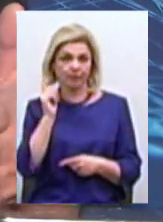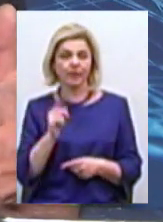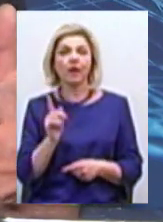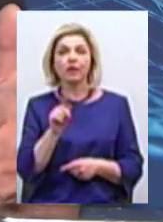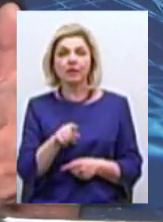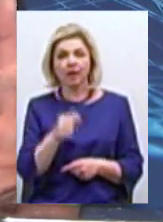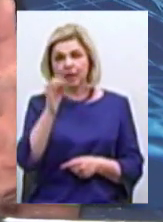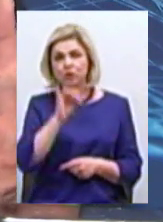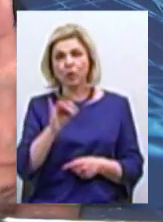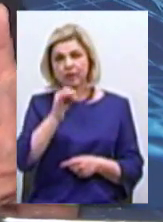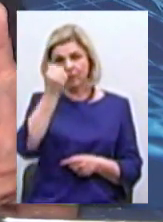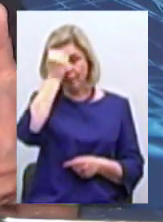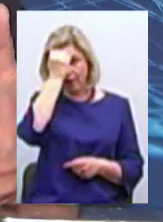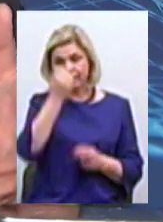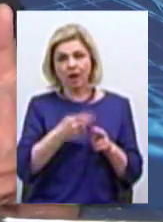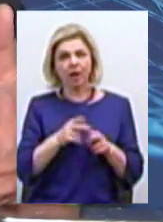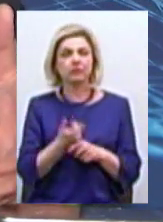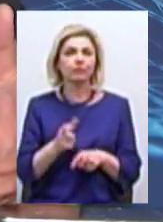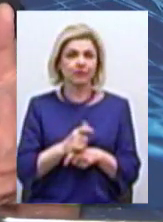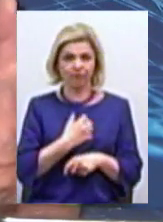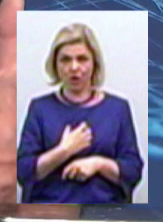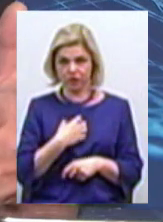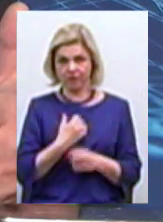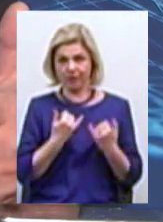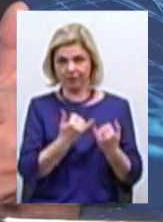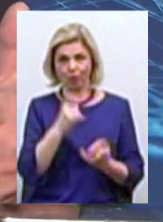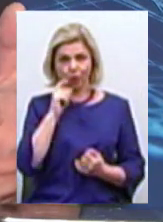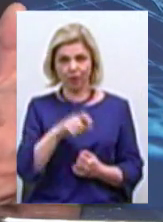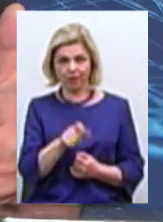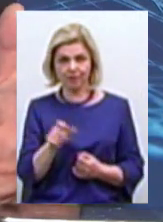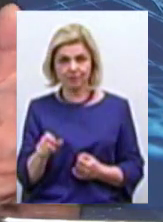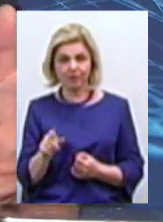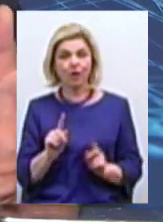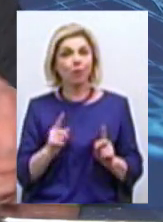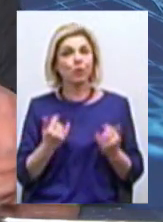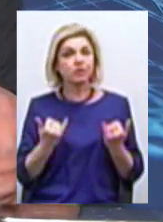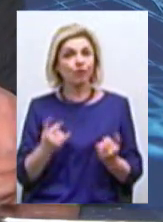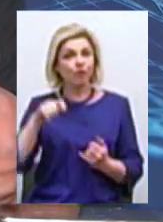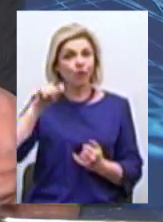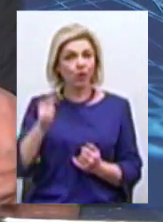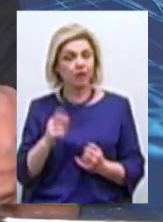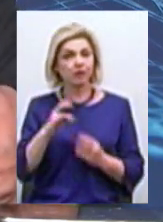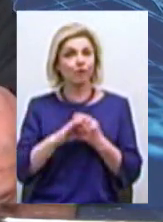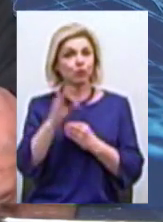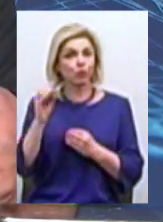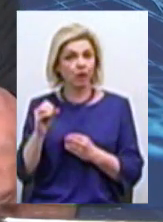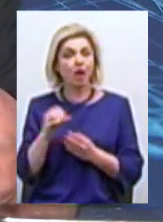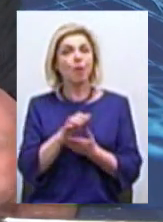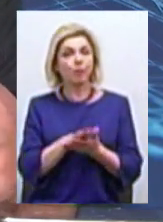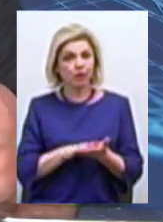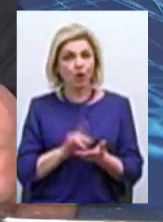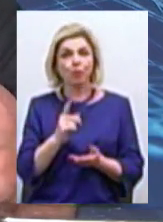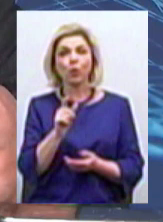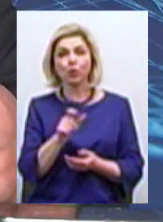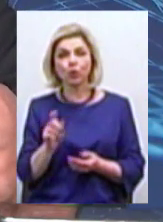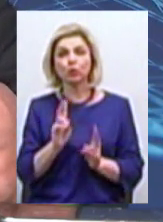історичних пам'яток, які сьогодні надважливі для України, для українців. Адже сьогодні війна на Сході саме тому і триває, тому що люди,